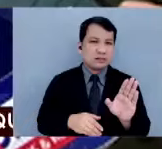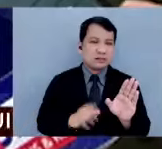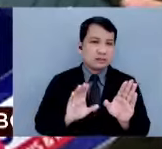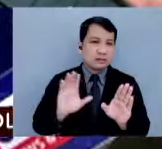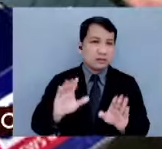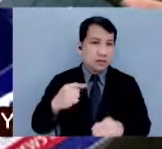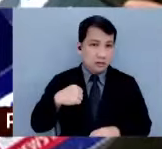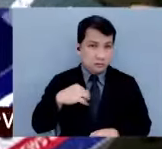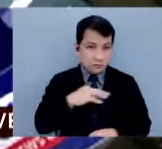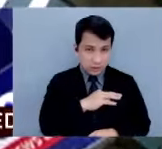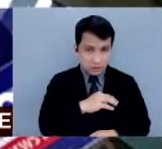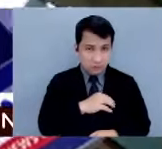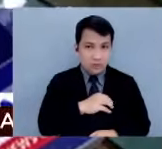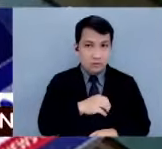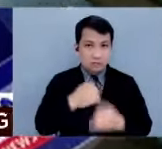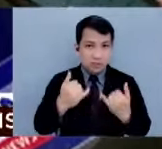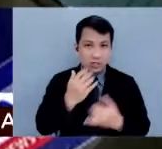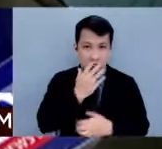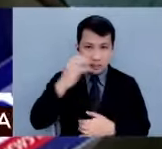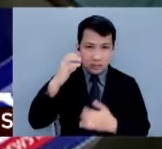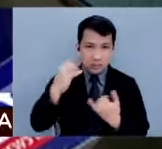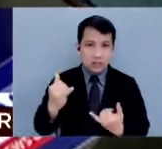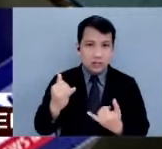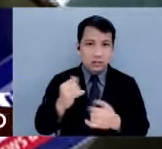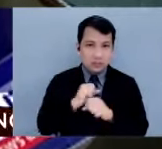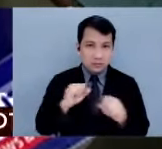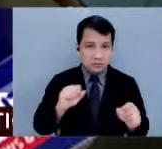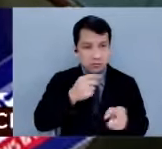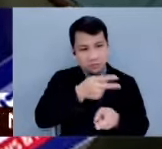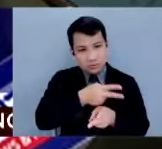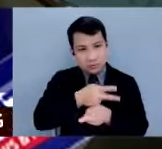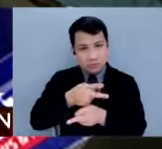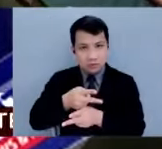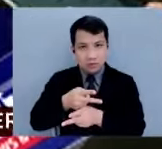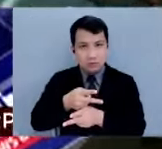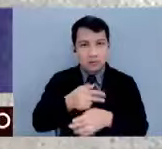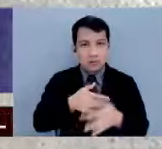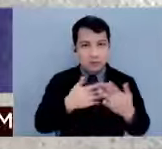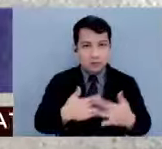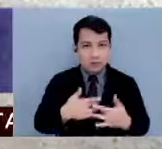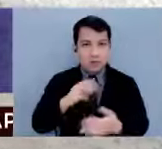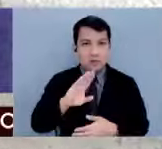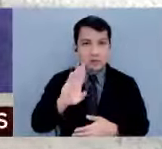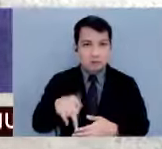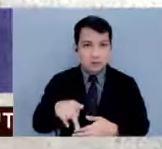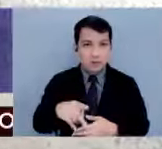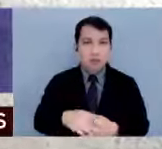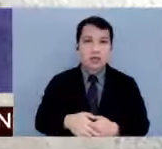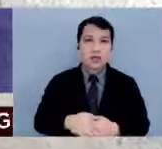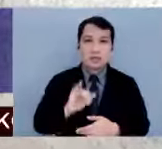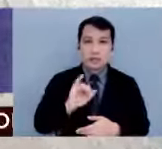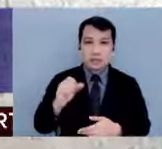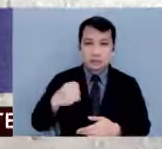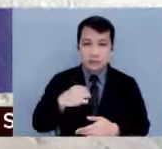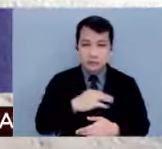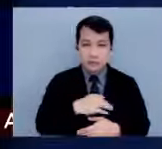ngayong mainit na panahon, at least mamonitor namin yung health nila, yung BP. Kapag may tauhan silang tumaas ang